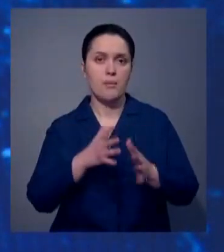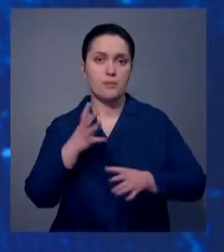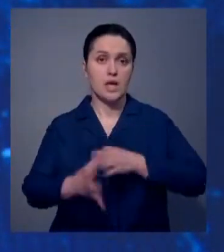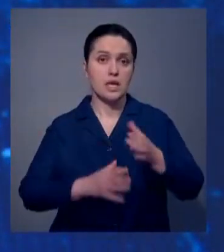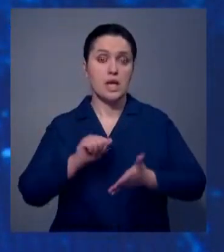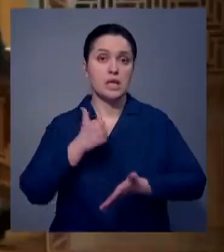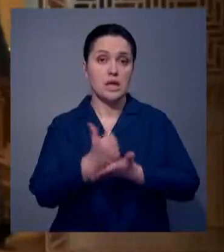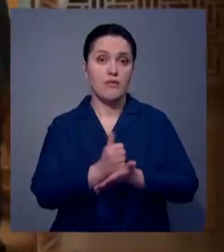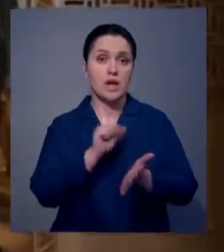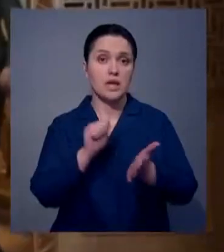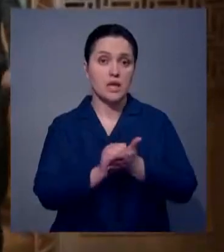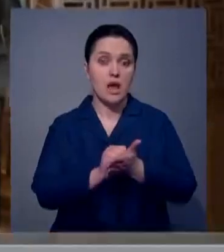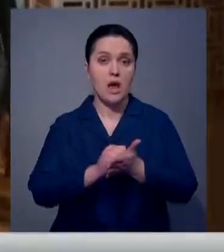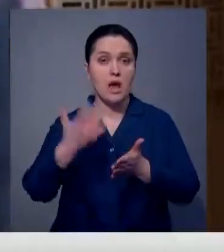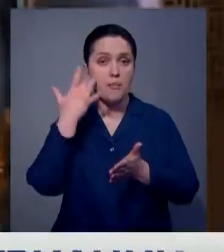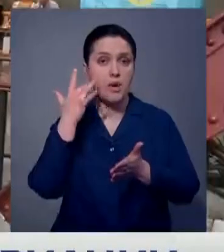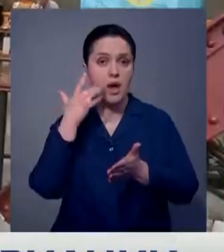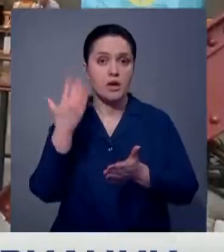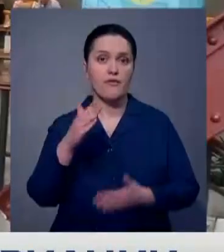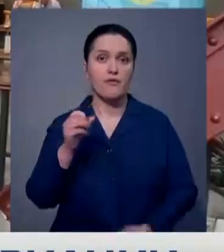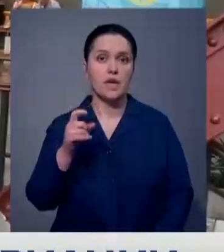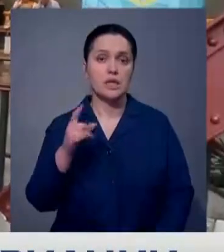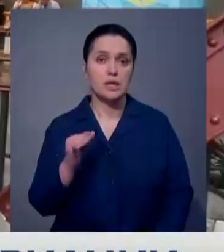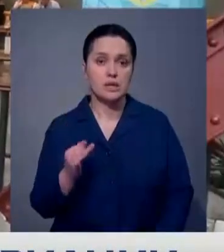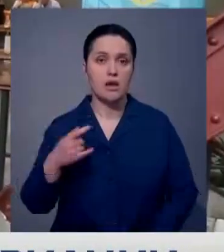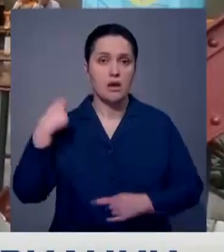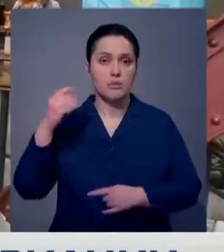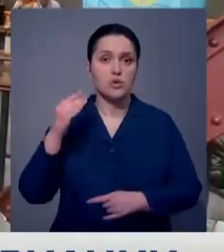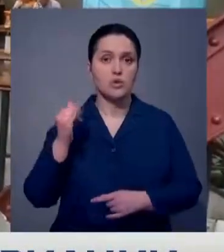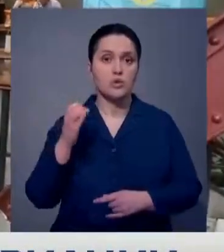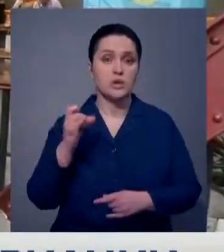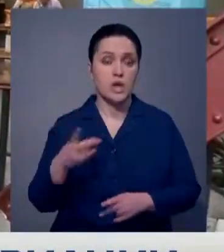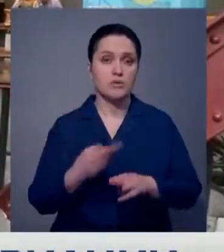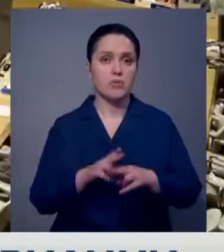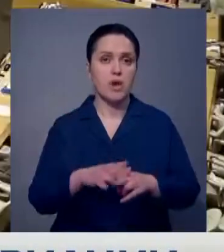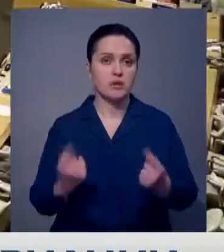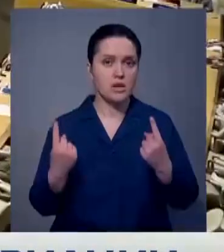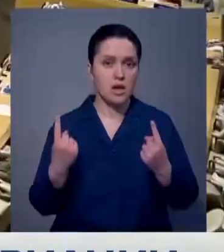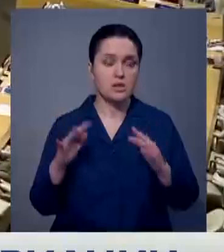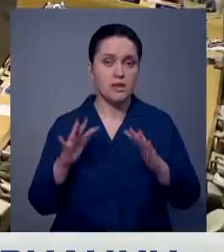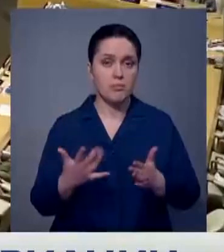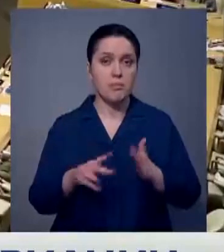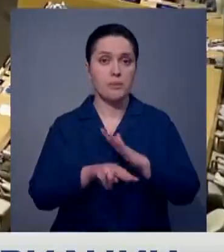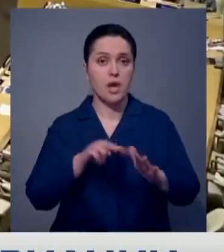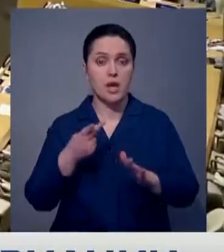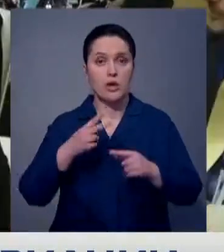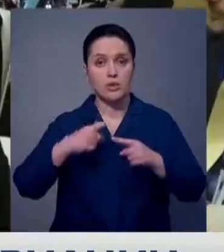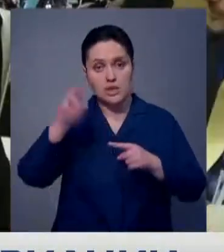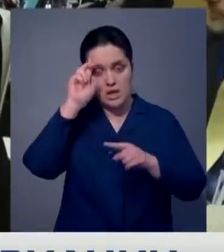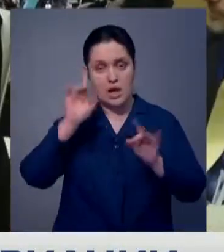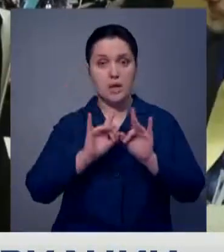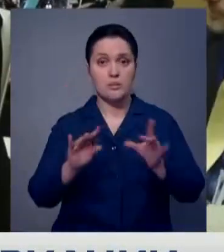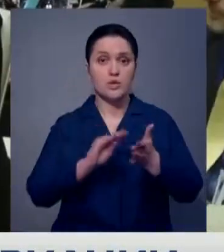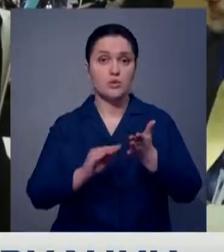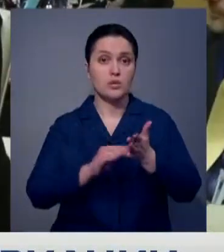главный редактор American Television News Ахмед Фархи. Операцию «Жусан» назвал знаковым событием и примером для других стран. По словам